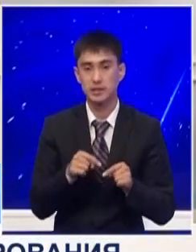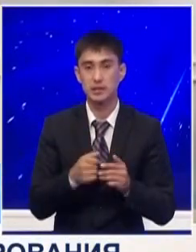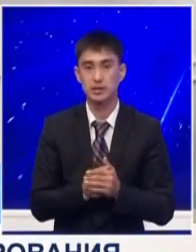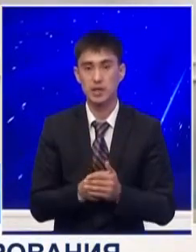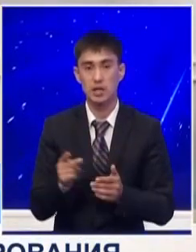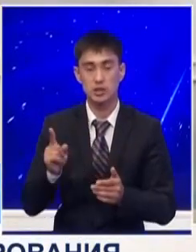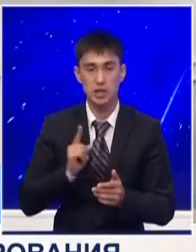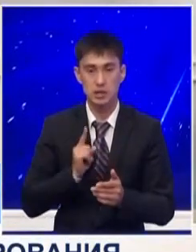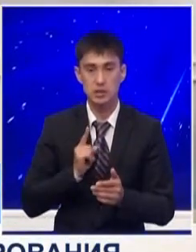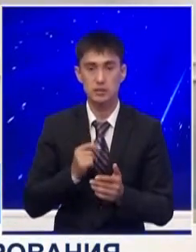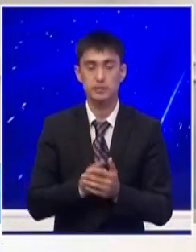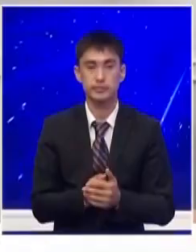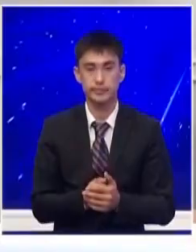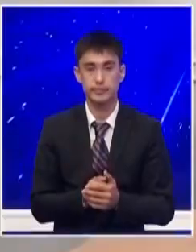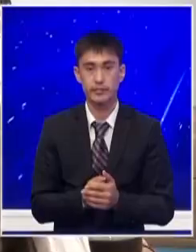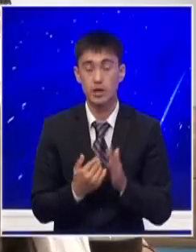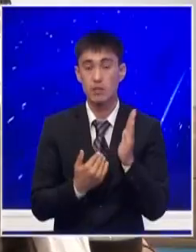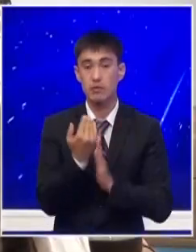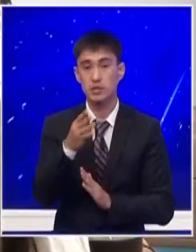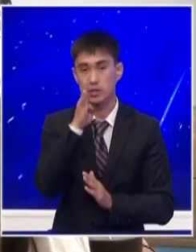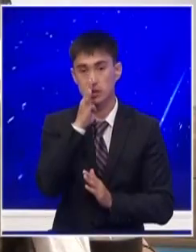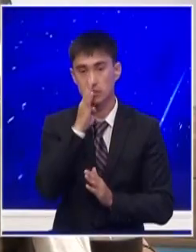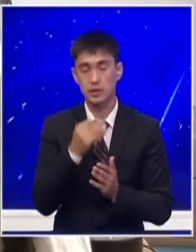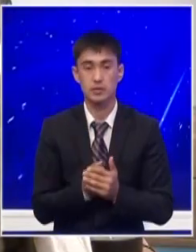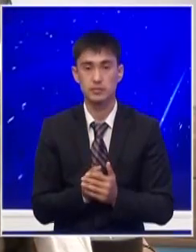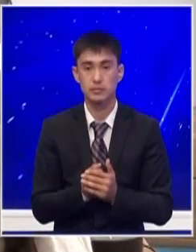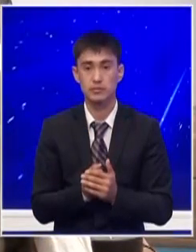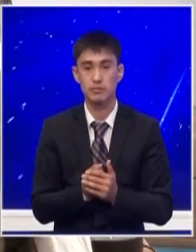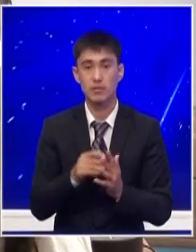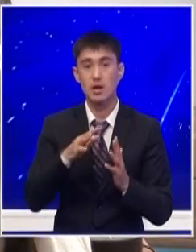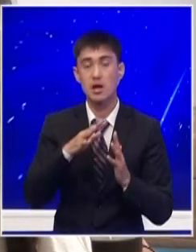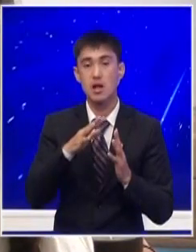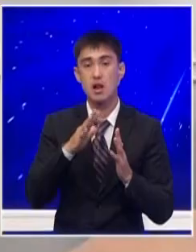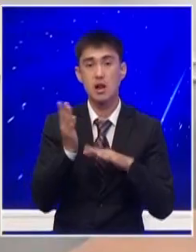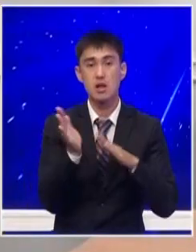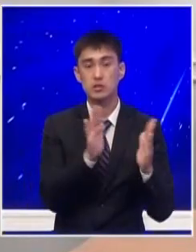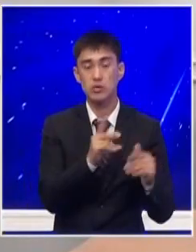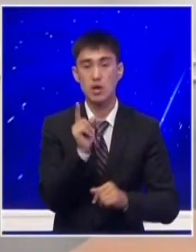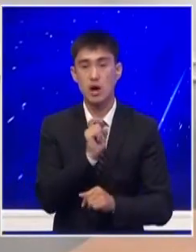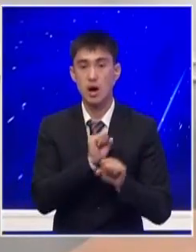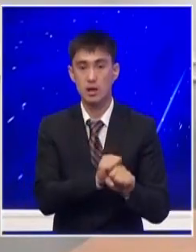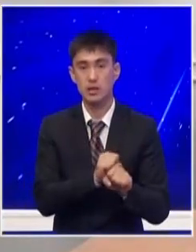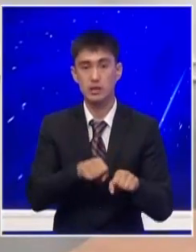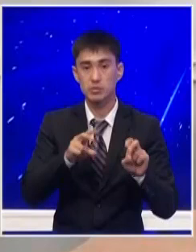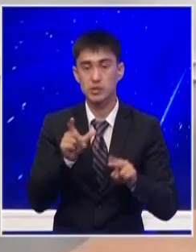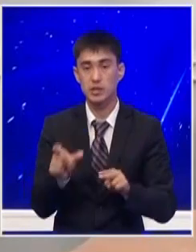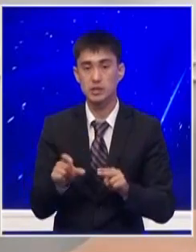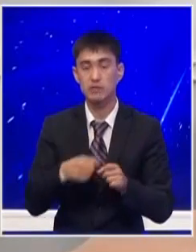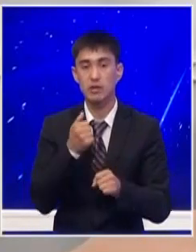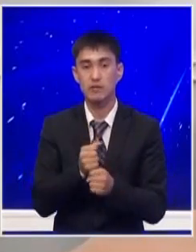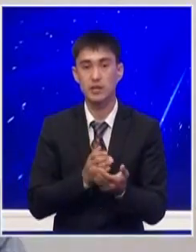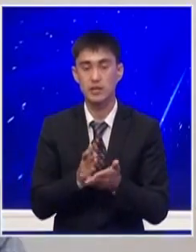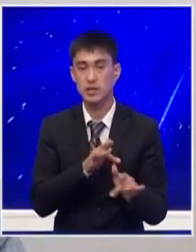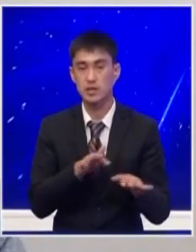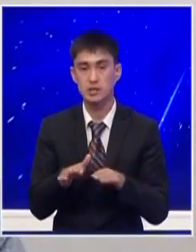Здесь ожидается повышение зарплаты лесной охраны, специалисты основной